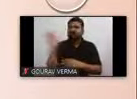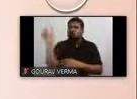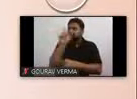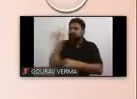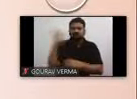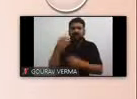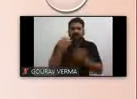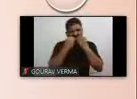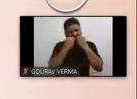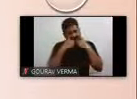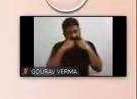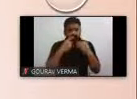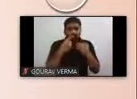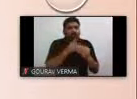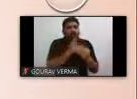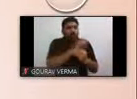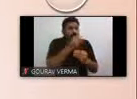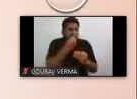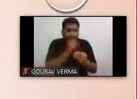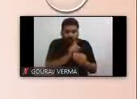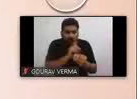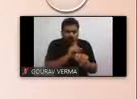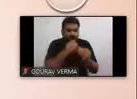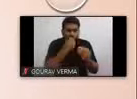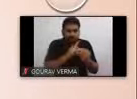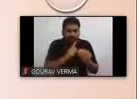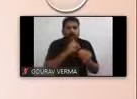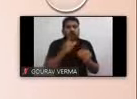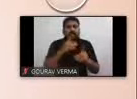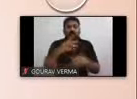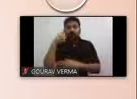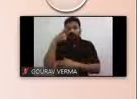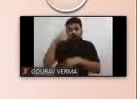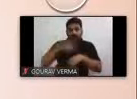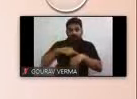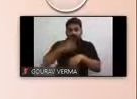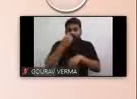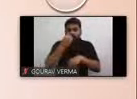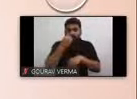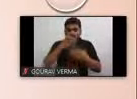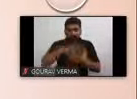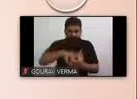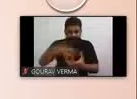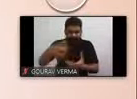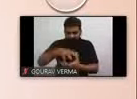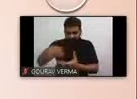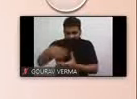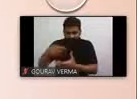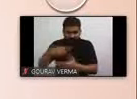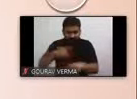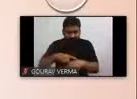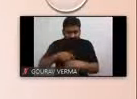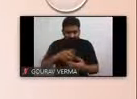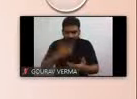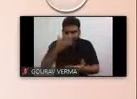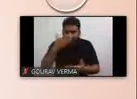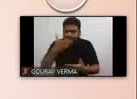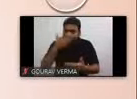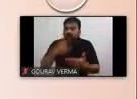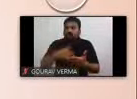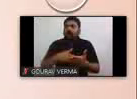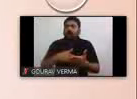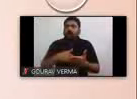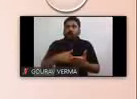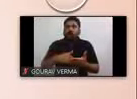हैं, वो खाने की चीज नहीं है. हाँ, जब हमारा लंच में और बच्चे जब डब्बा खोलते हैं, खाने की महक आती है, तो हमें